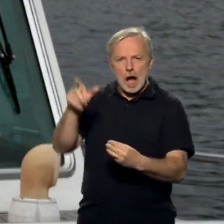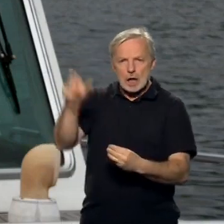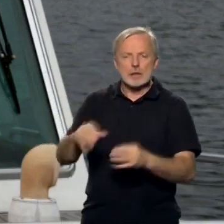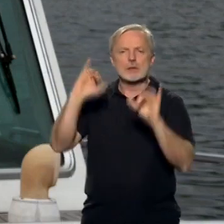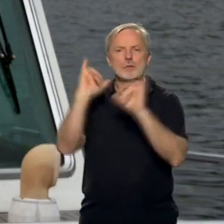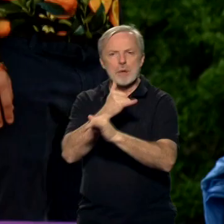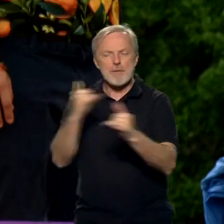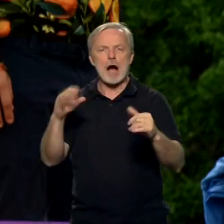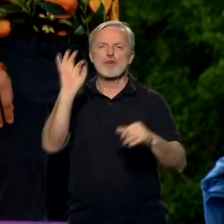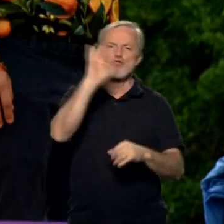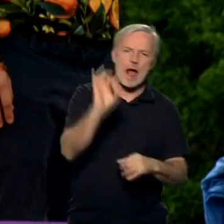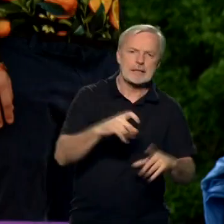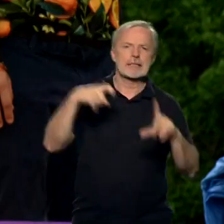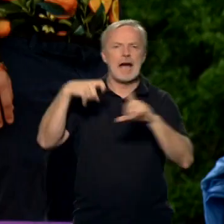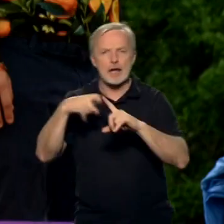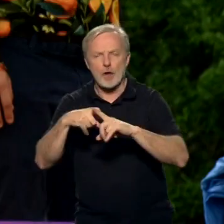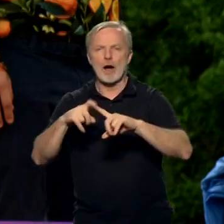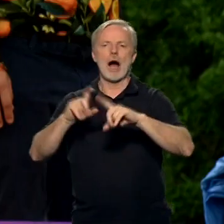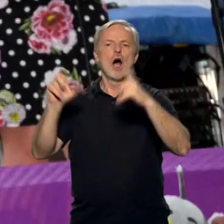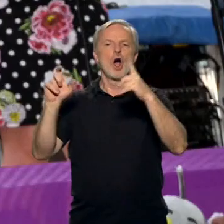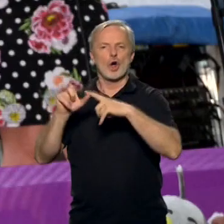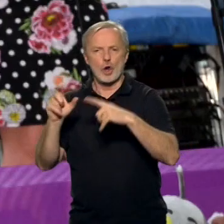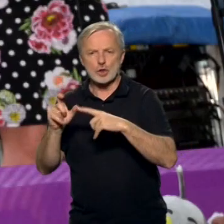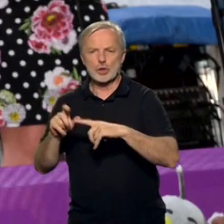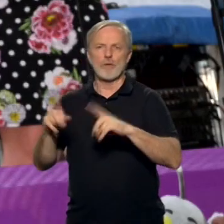Šlenc, Natálka Grosová, Bolly